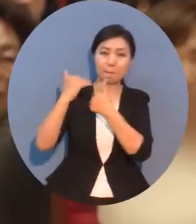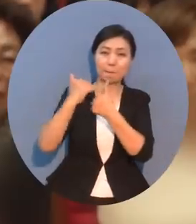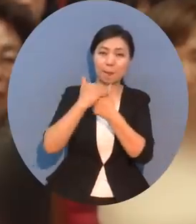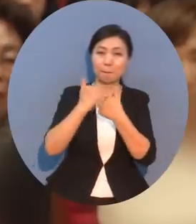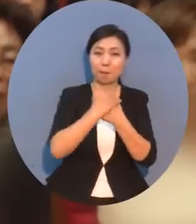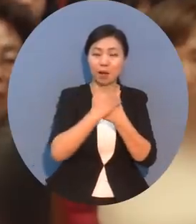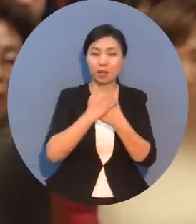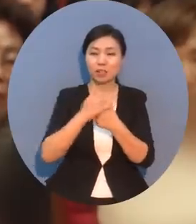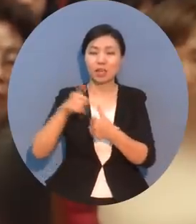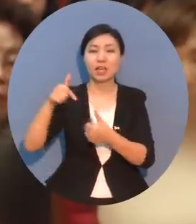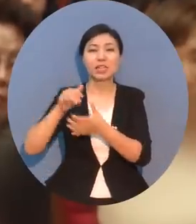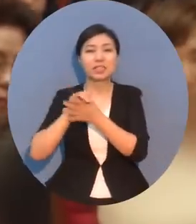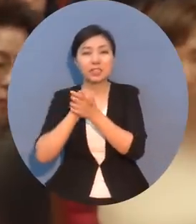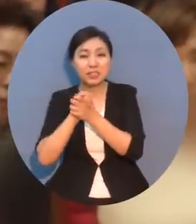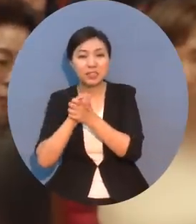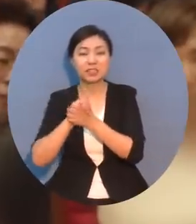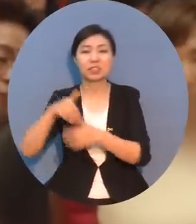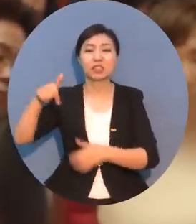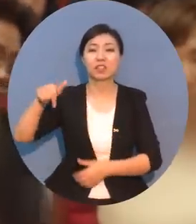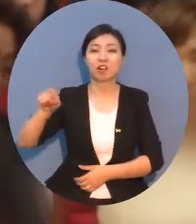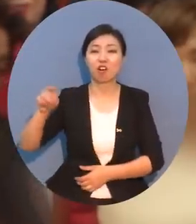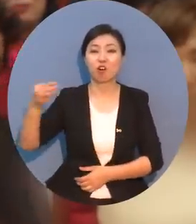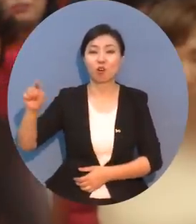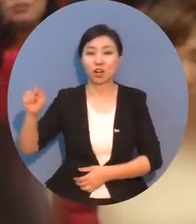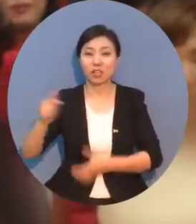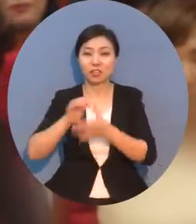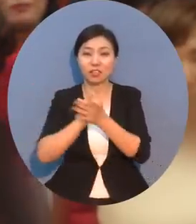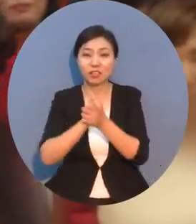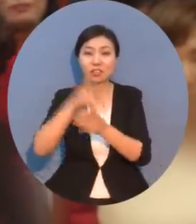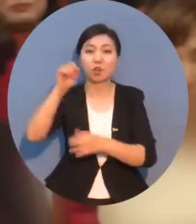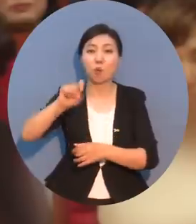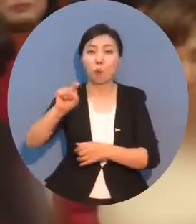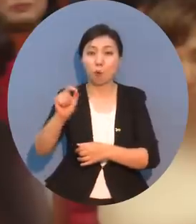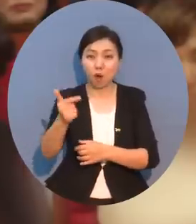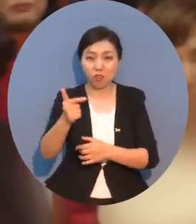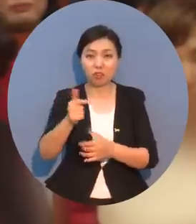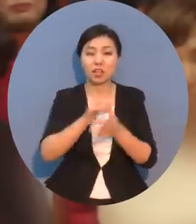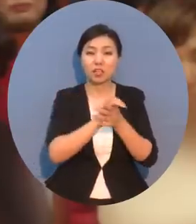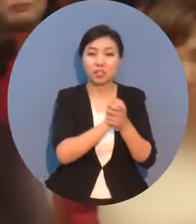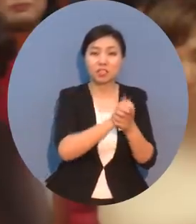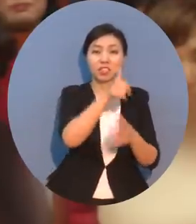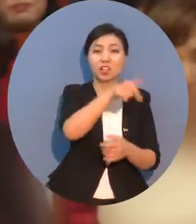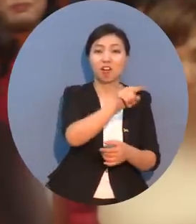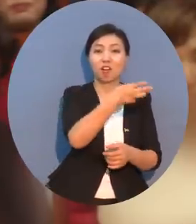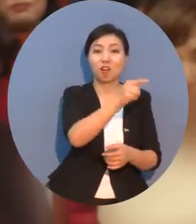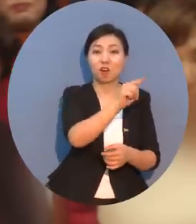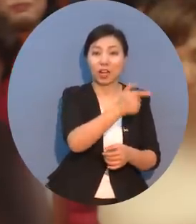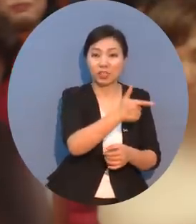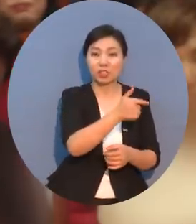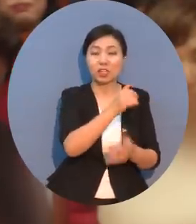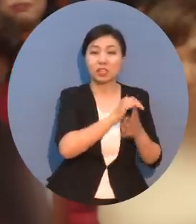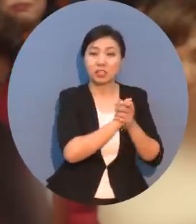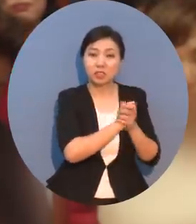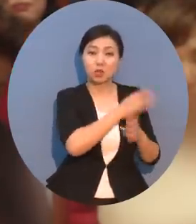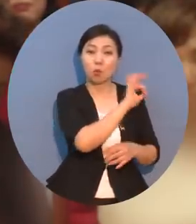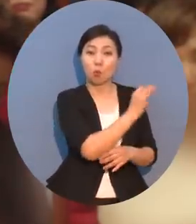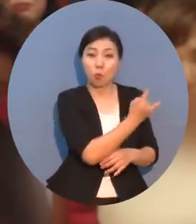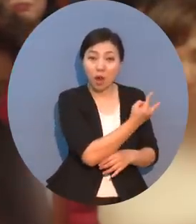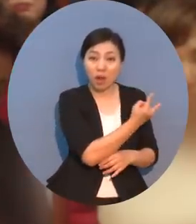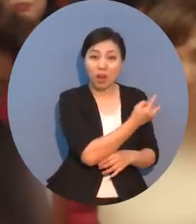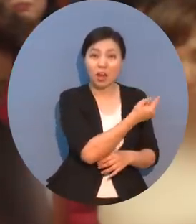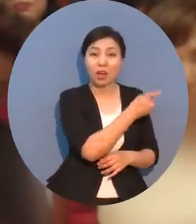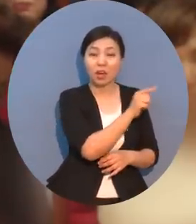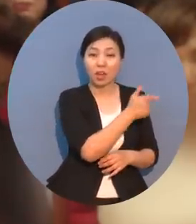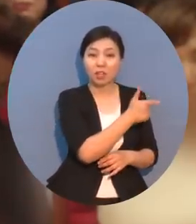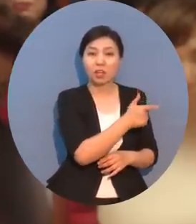그때그때마다 친당파, 친거란파, 친원파 이렇게 있고 또 이제 거기에 또 반대해서 뭐 병자호란